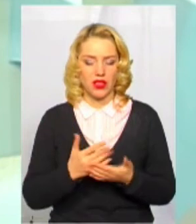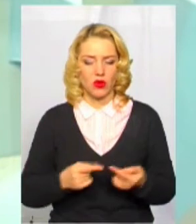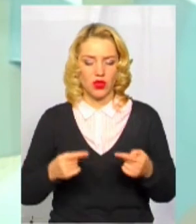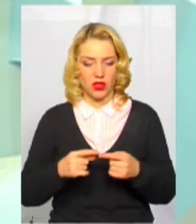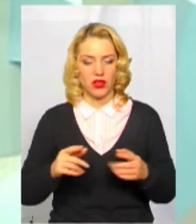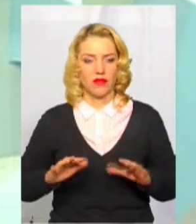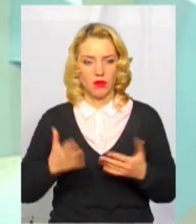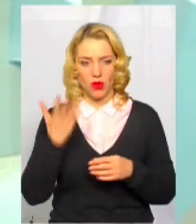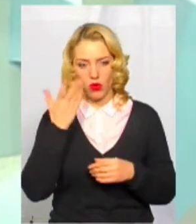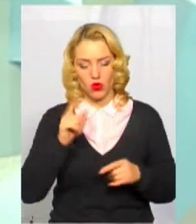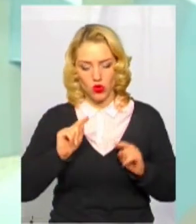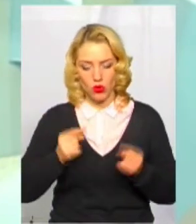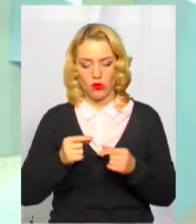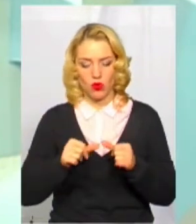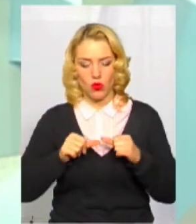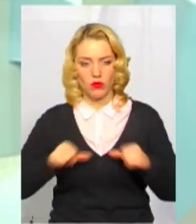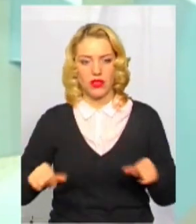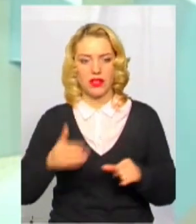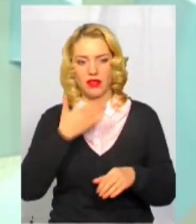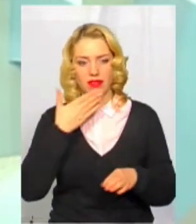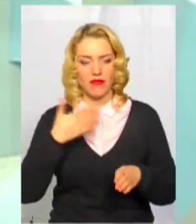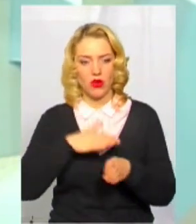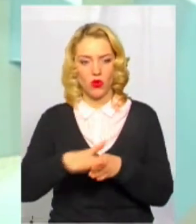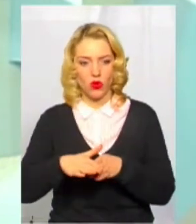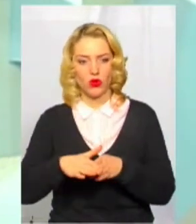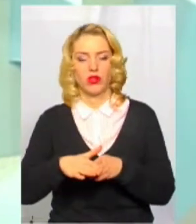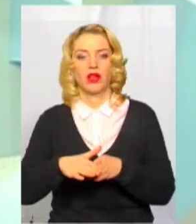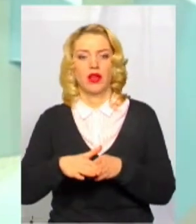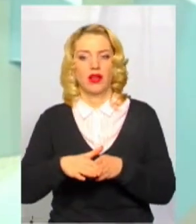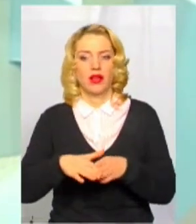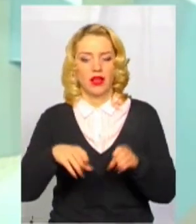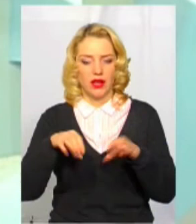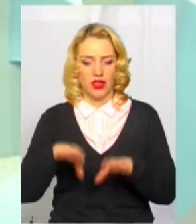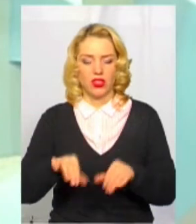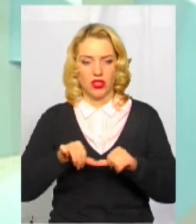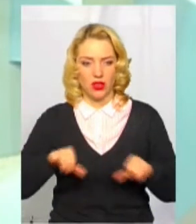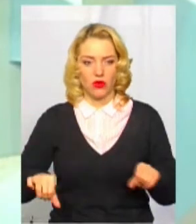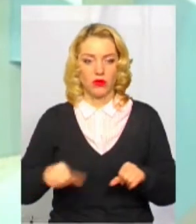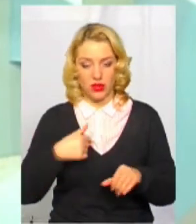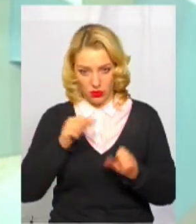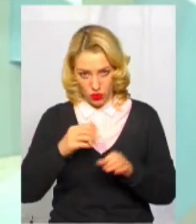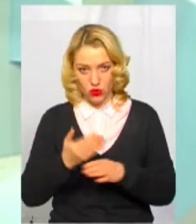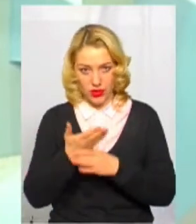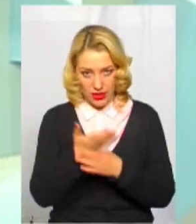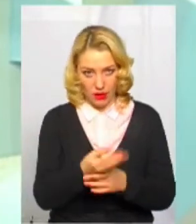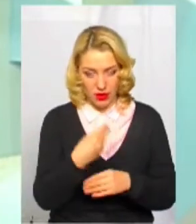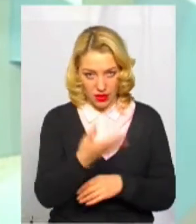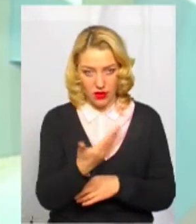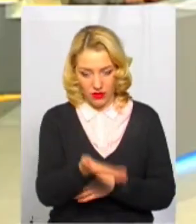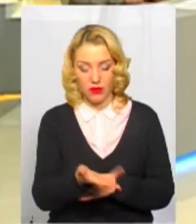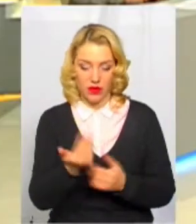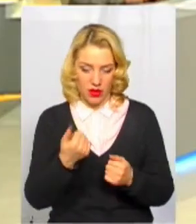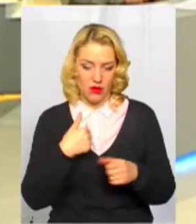чому комісія не виконує рішення суду. Тобто, я можу вам надати такий запит. Давайте попрацюємо. Добре, добре. Добре.